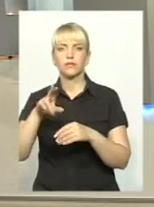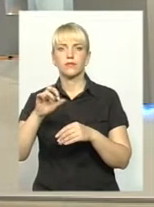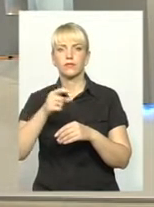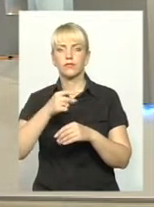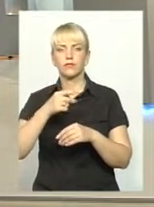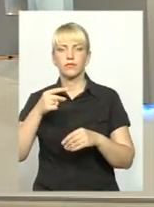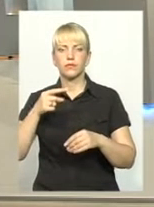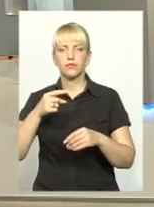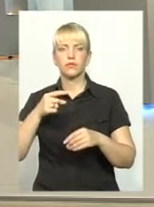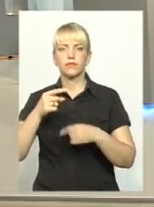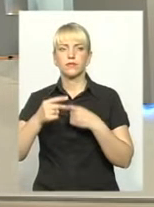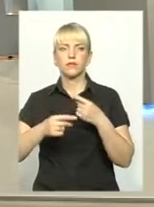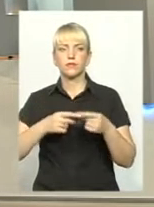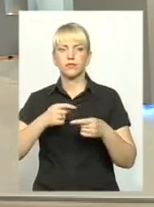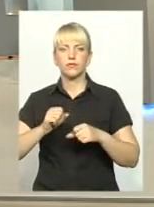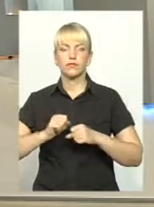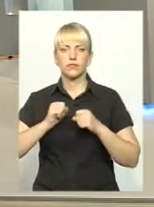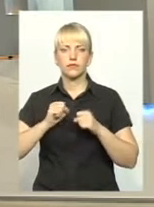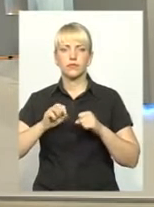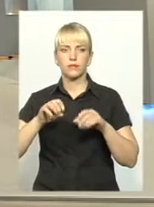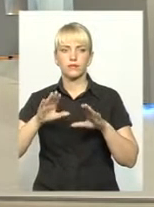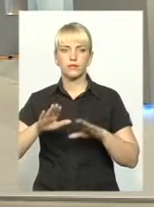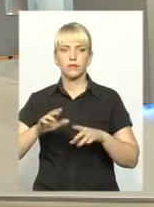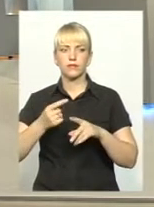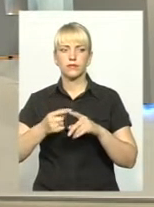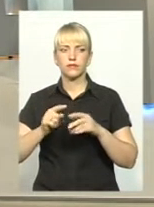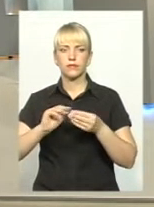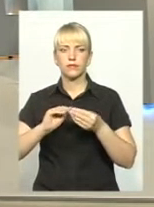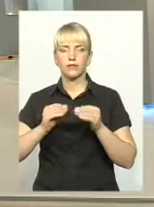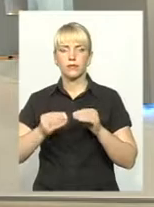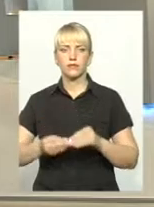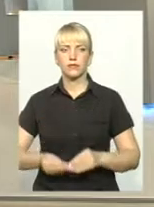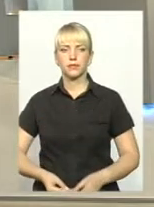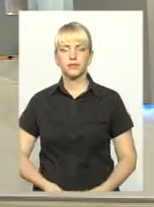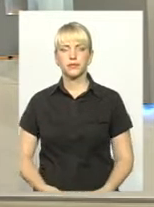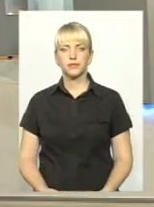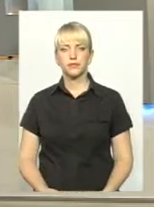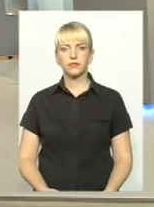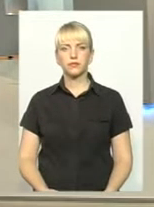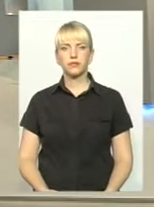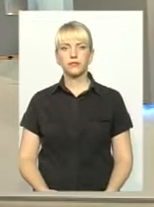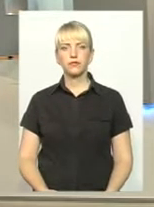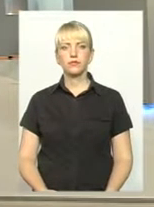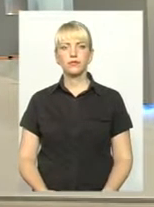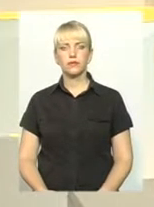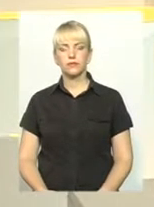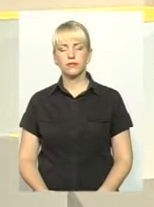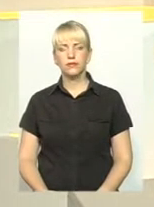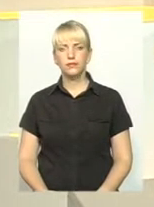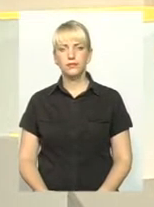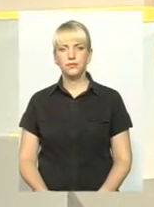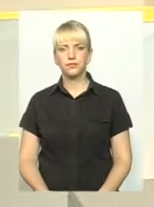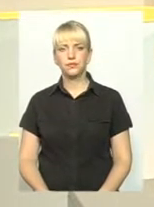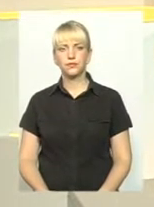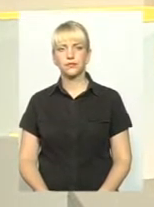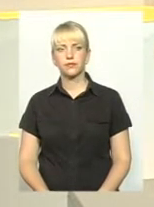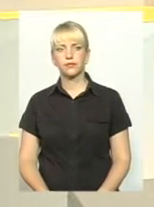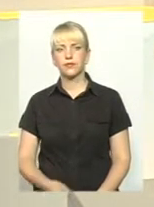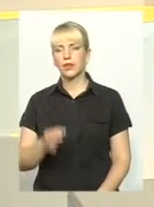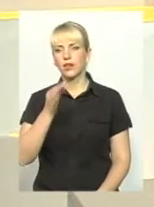негативних наслідків, старатися вирішити вказані проблеми. Скажіть, будь ласка, Володимире Петровичу, якщо поглянути